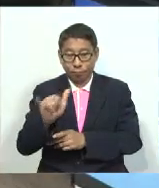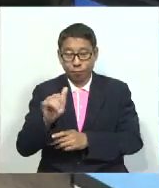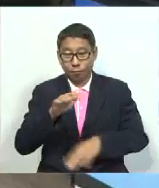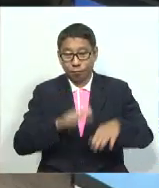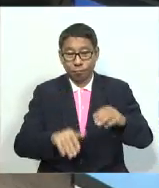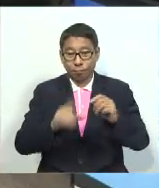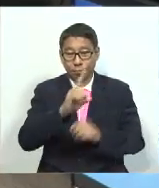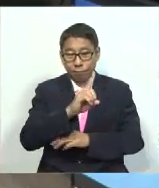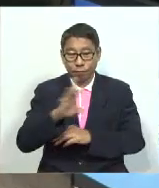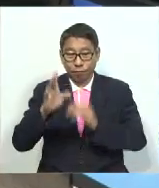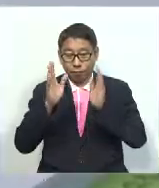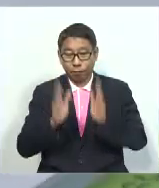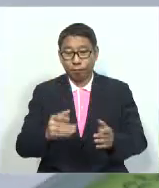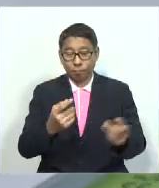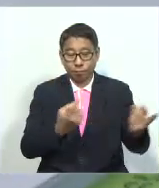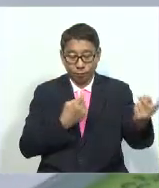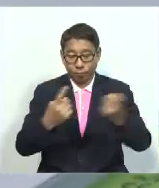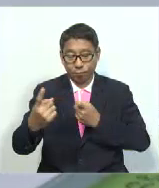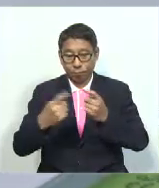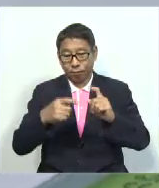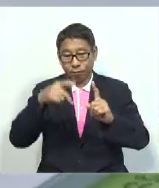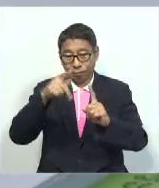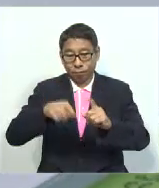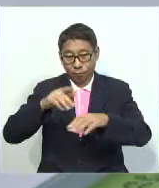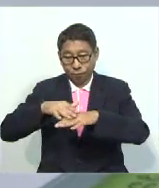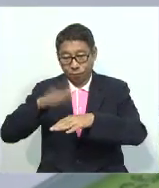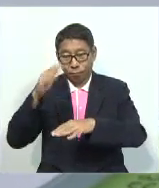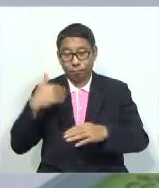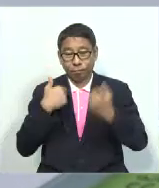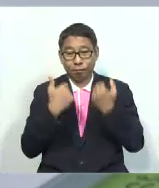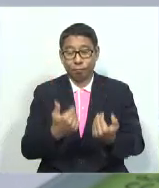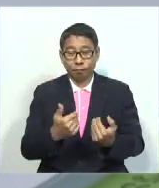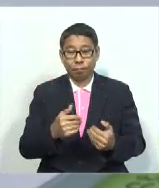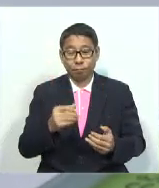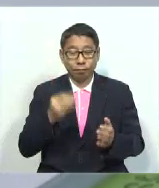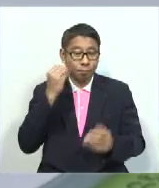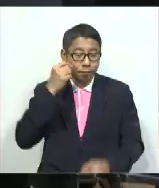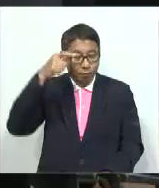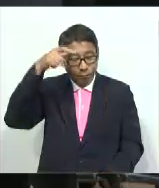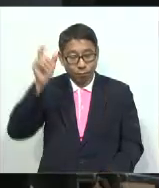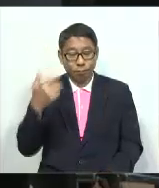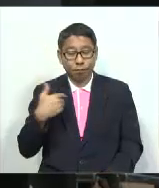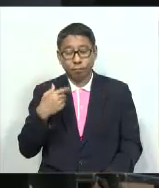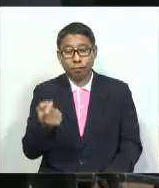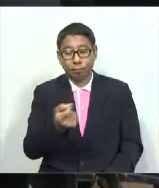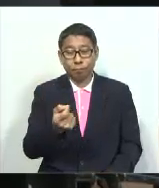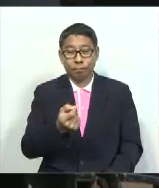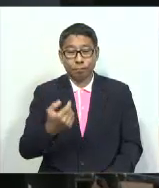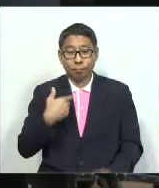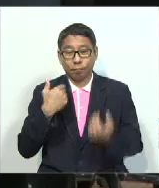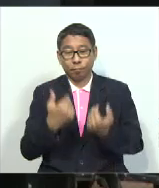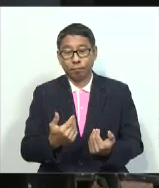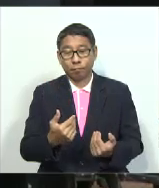วเกือบ100รายและมีผู้สอบถามข้อมูลอีกหลายพันคนแต่ในส่วนของต่างจังหวัดก็ยังมีไม่มากนะครับซึ่งในช่ว